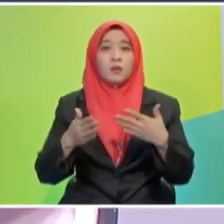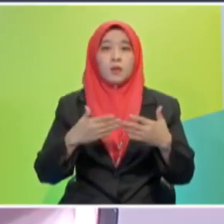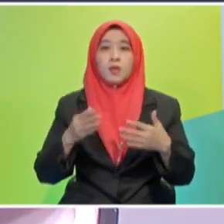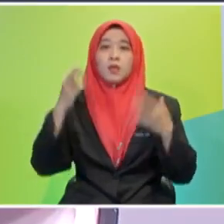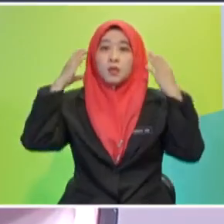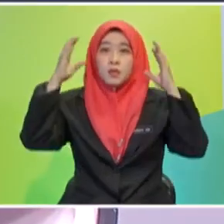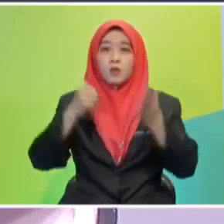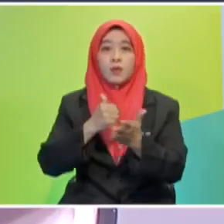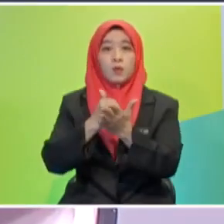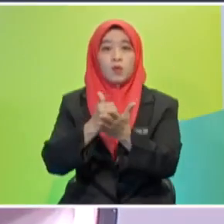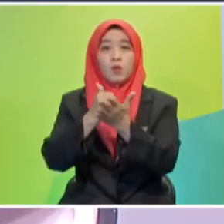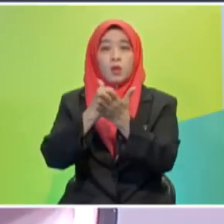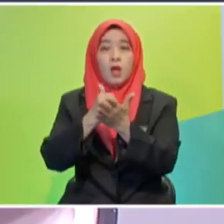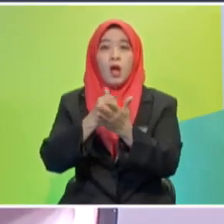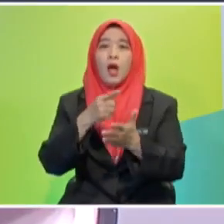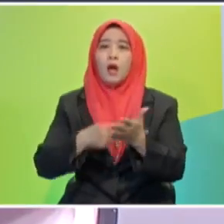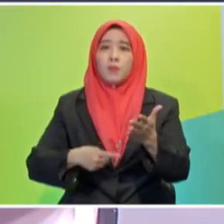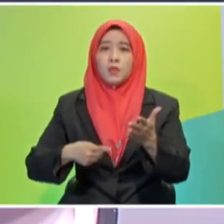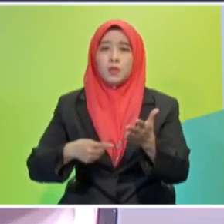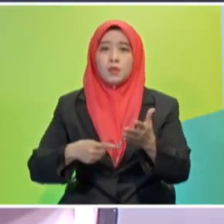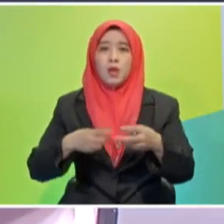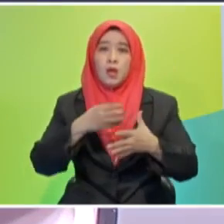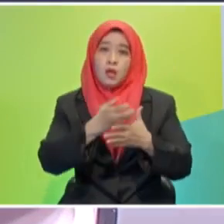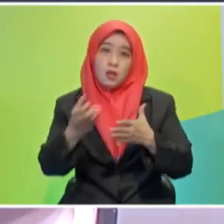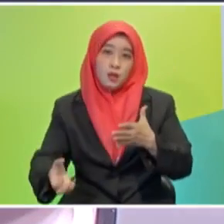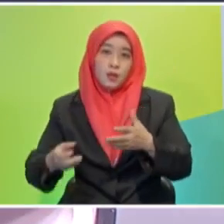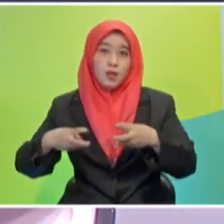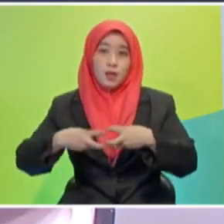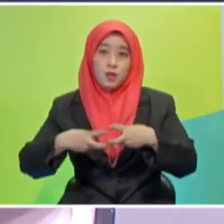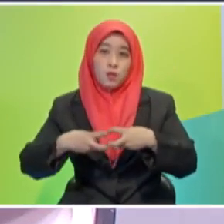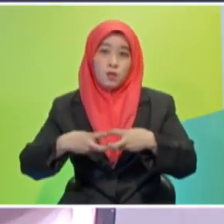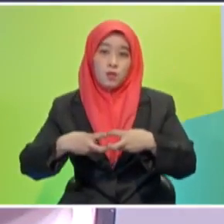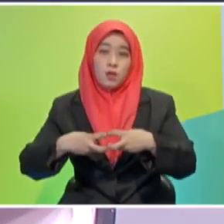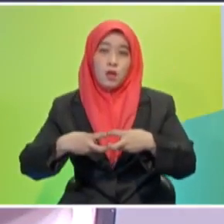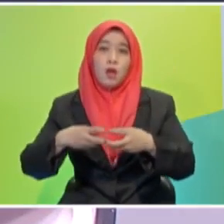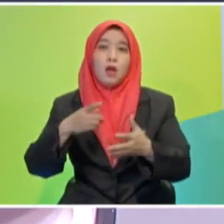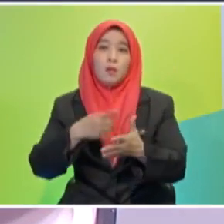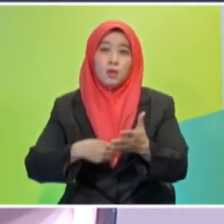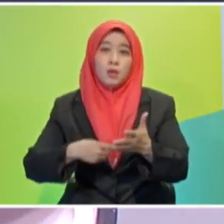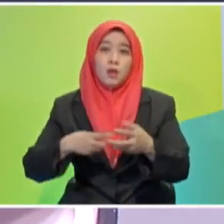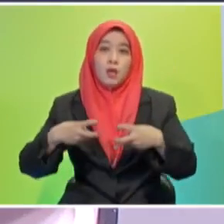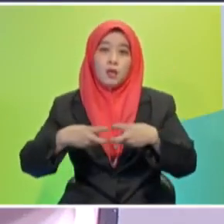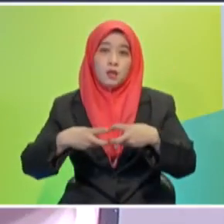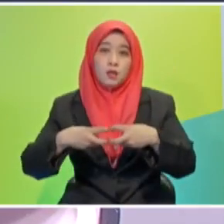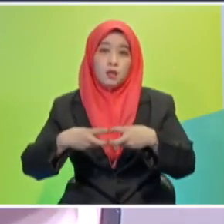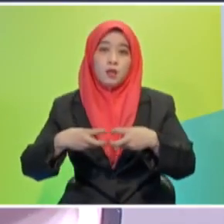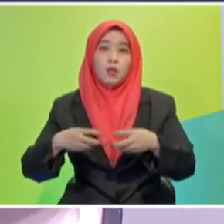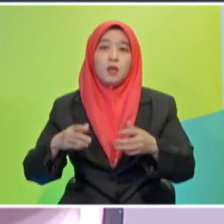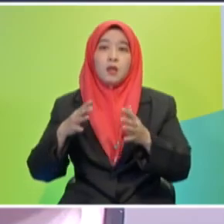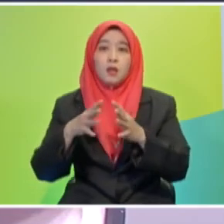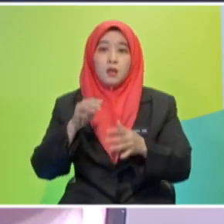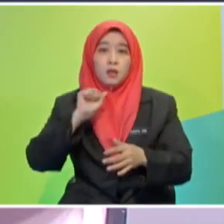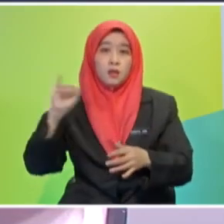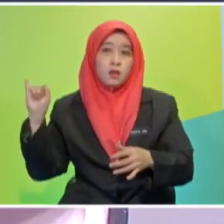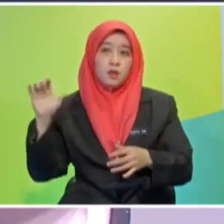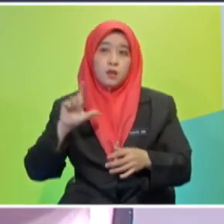Okey, apa itu elemen elektromekanikal? Okey, elemen elektromekanikal ni ialah gabungan. Okey,